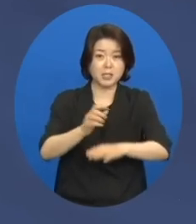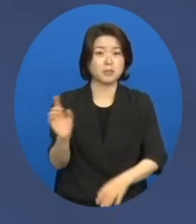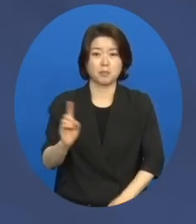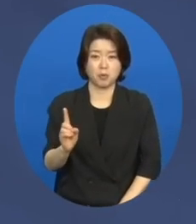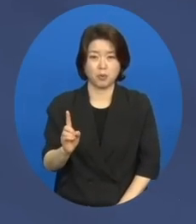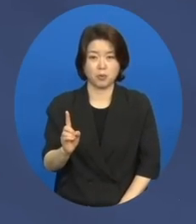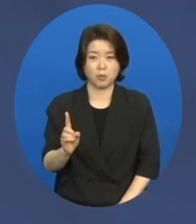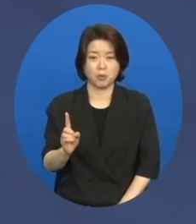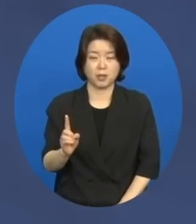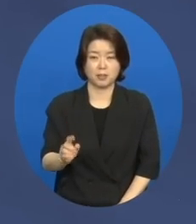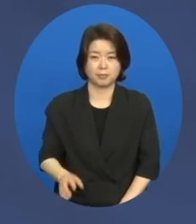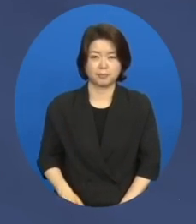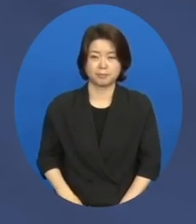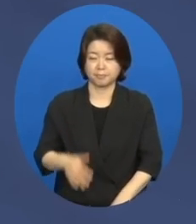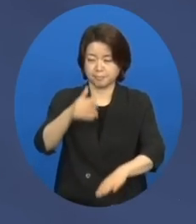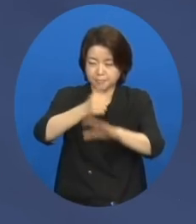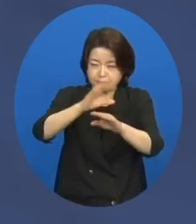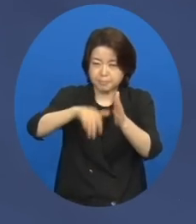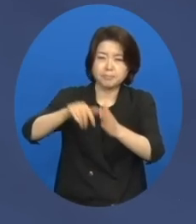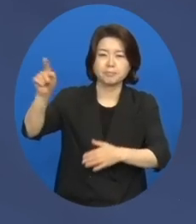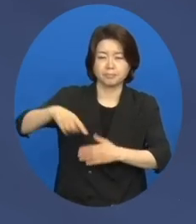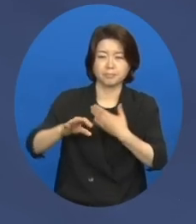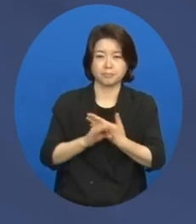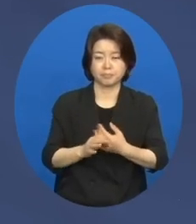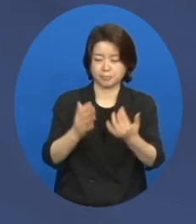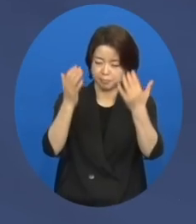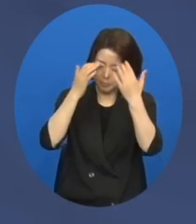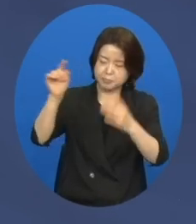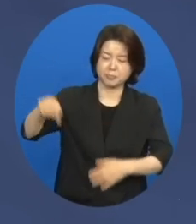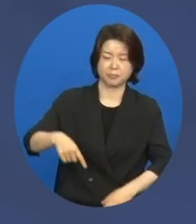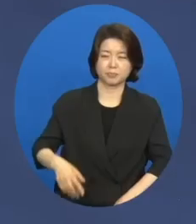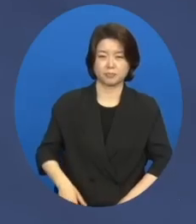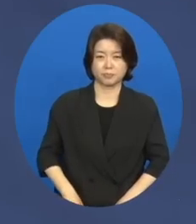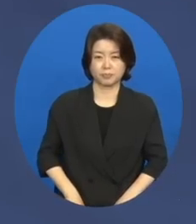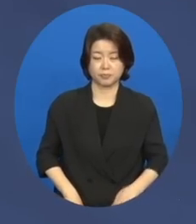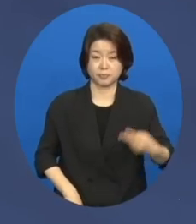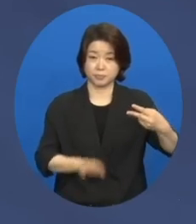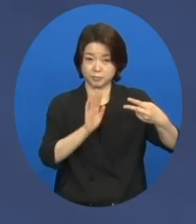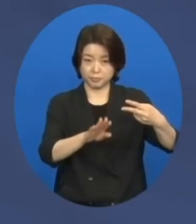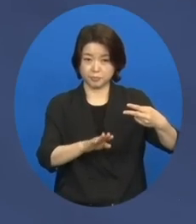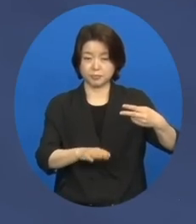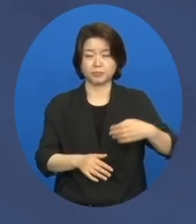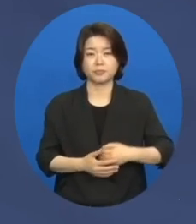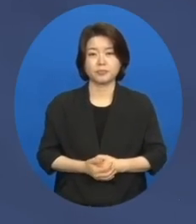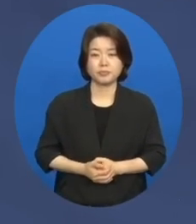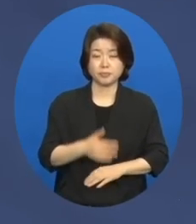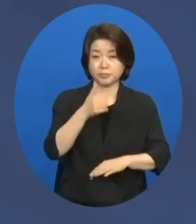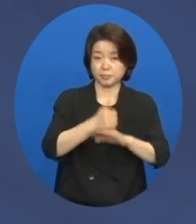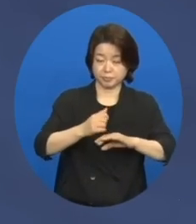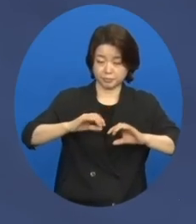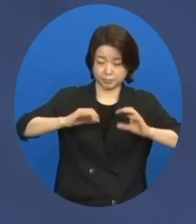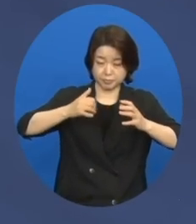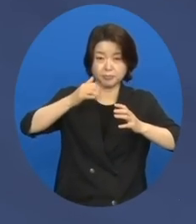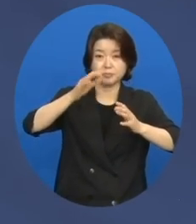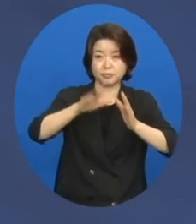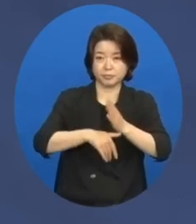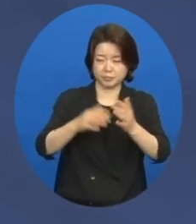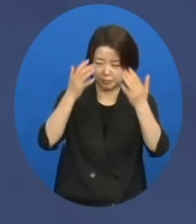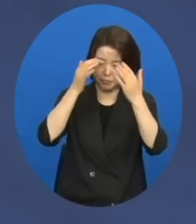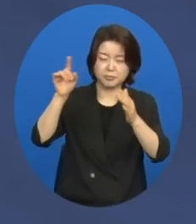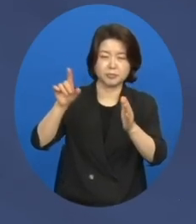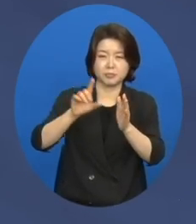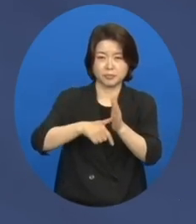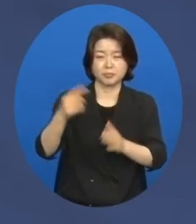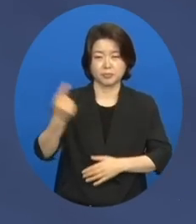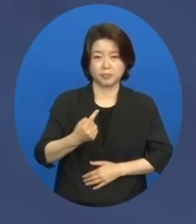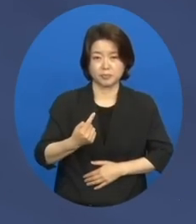결론을, 자, 마지막 때가 되면 고통하는 때가 이를 거다. 디모데 후서 말세에 고통하는 때가 이를 것이다. 그리고